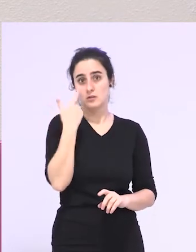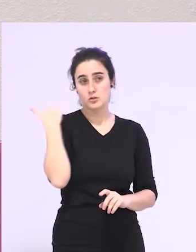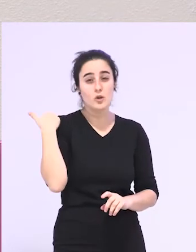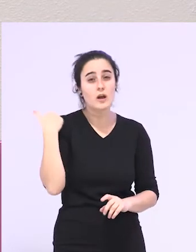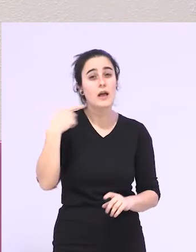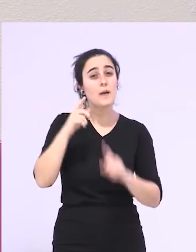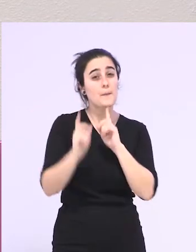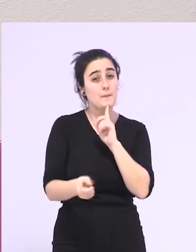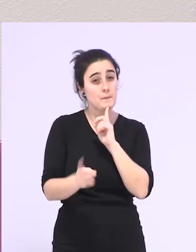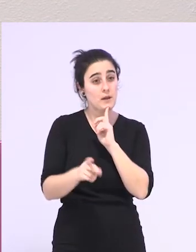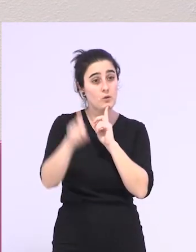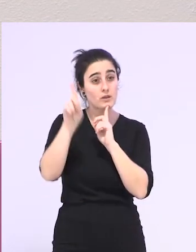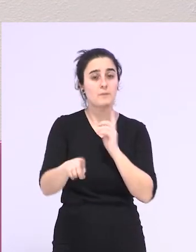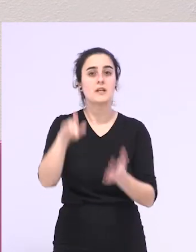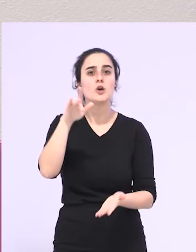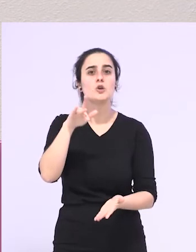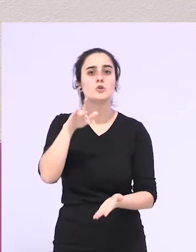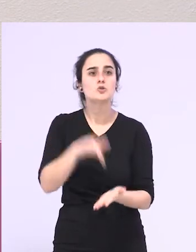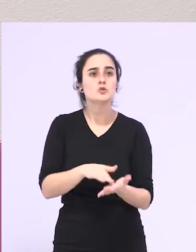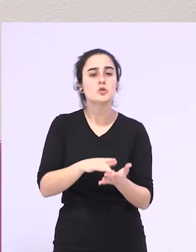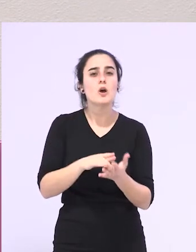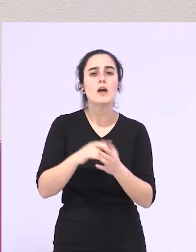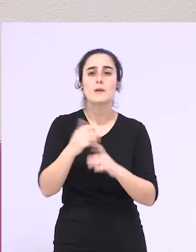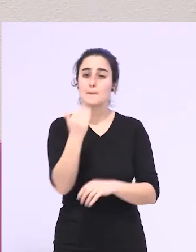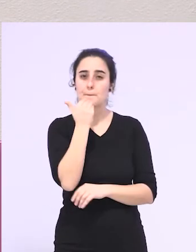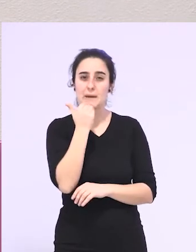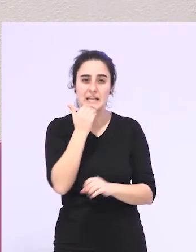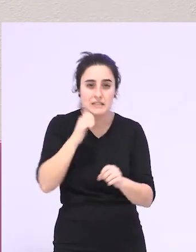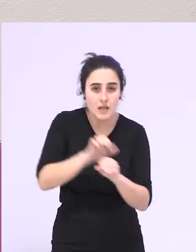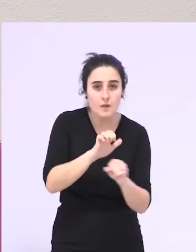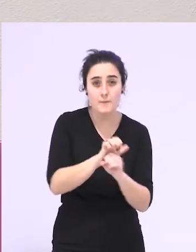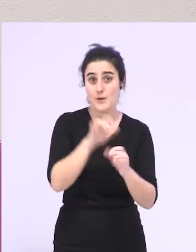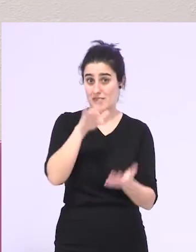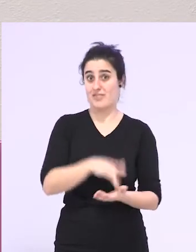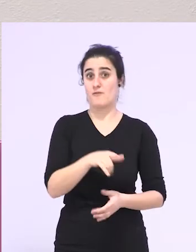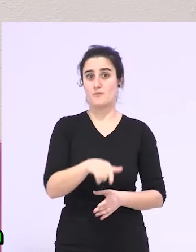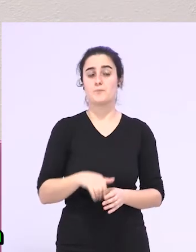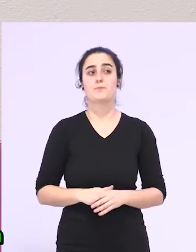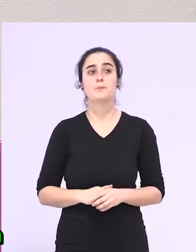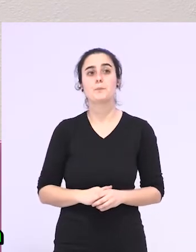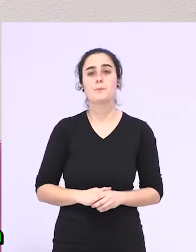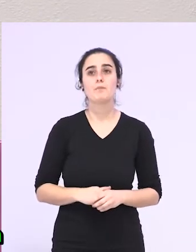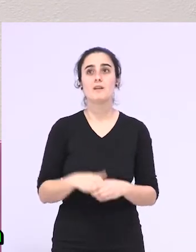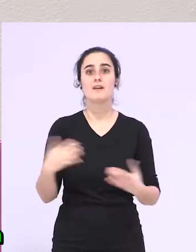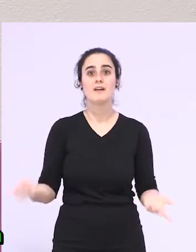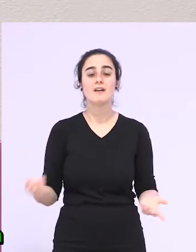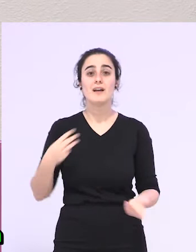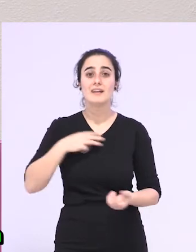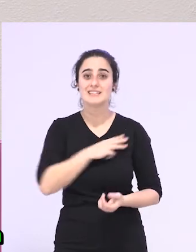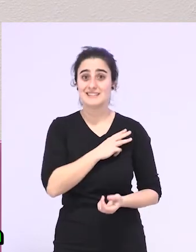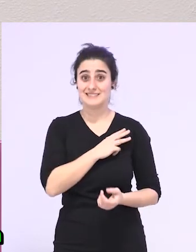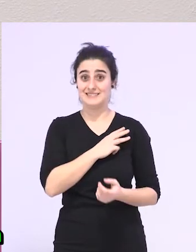udaran Bilbon gertatu zala bortxaketa bat parke baten edo ez dakite horrelako zerbait eta ertzaintzak